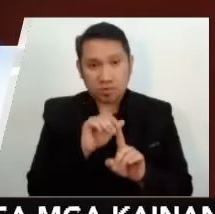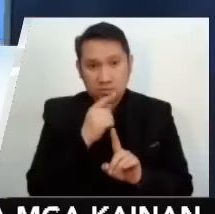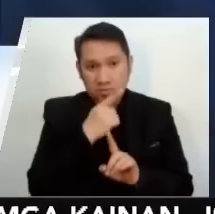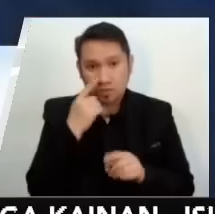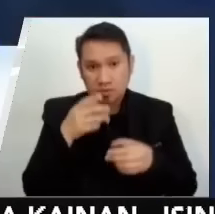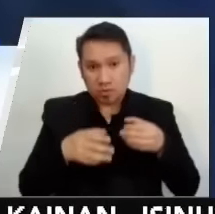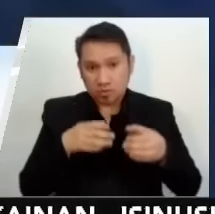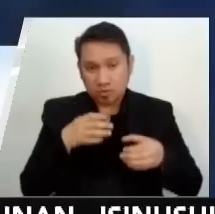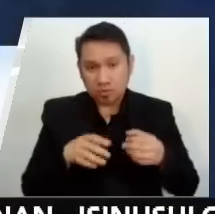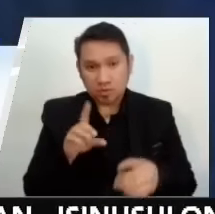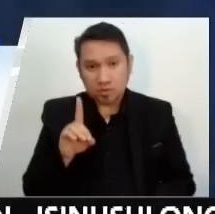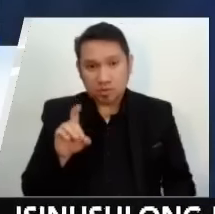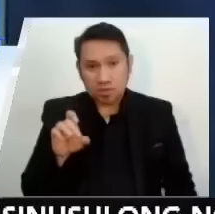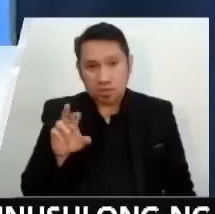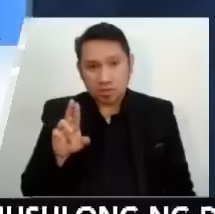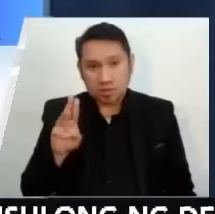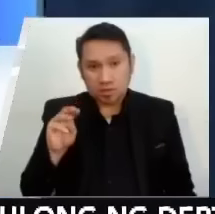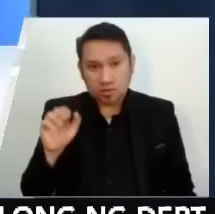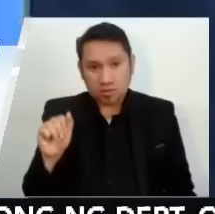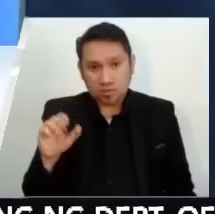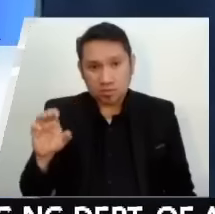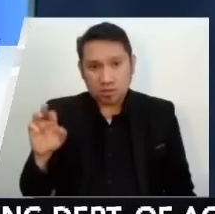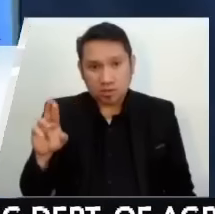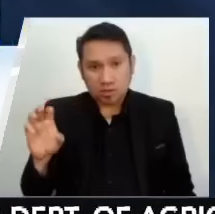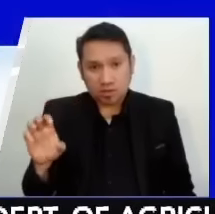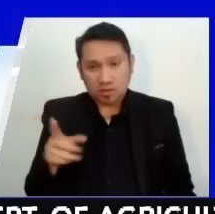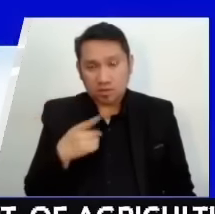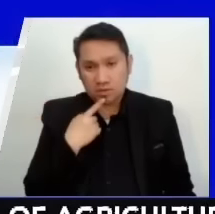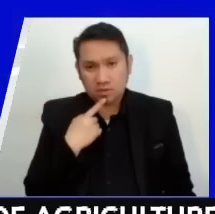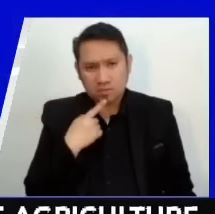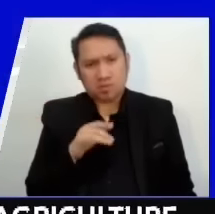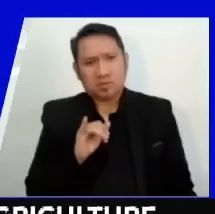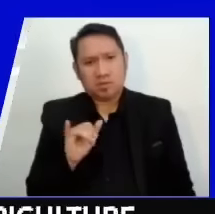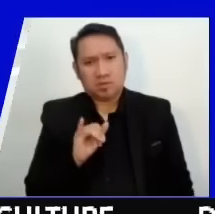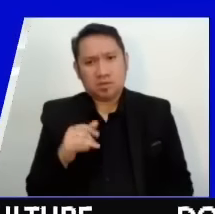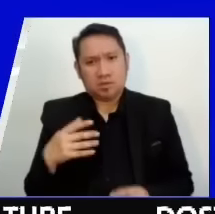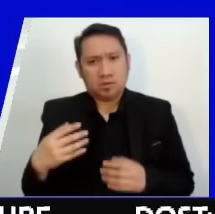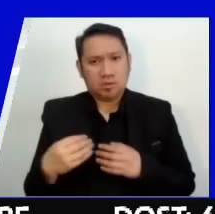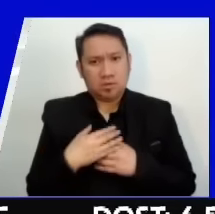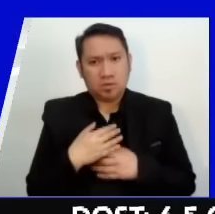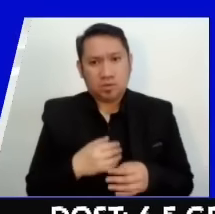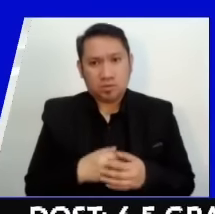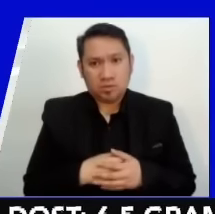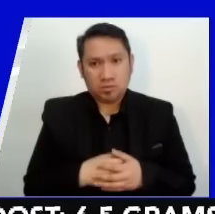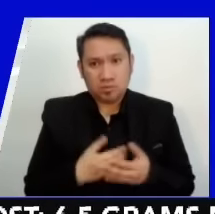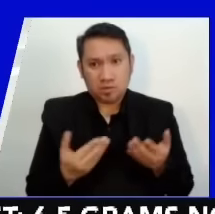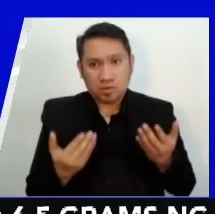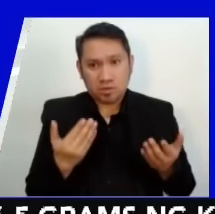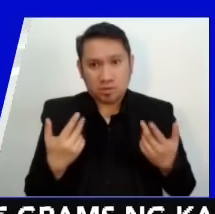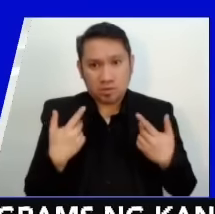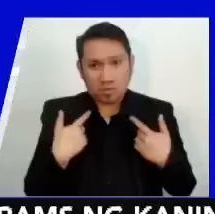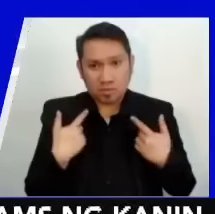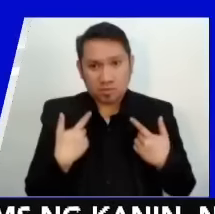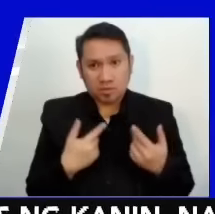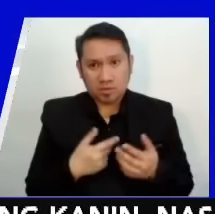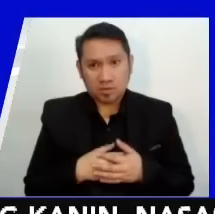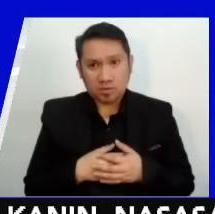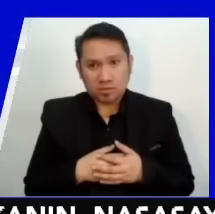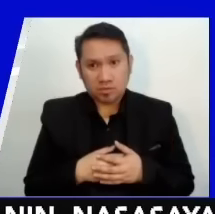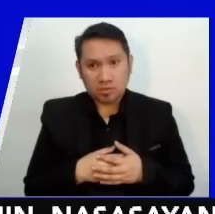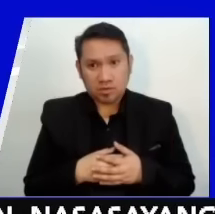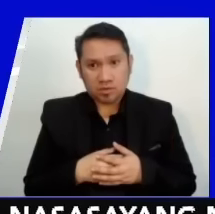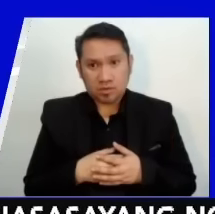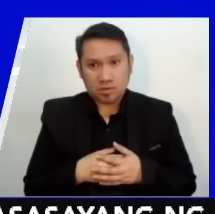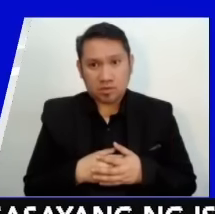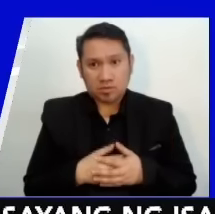DermaCare. Biktima rin daw si Rufa May ayon sa kanyang abogado. Kung tutusin, isa din siya sa naging biktima nito. Hindi siya yung